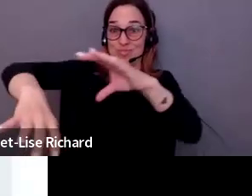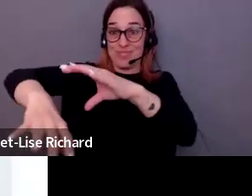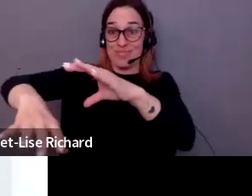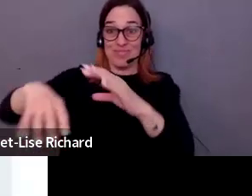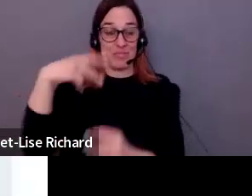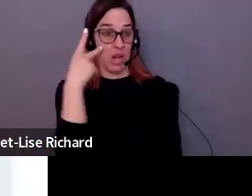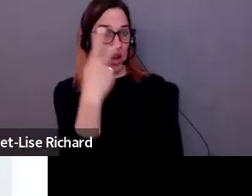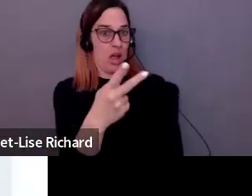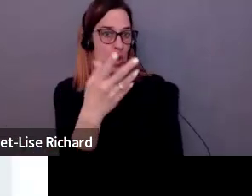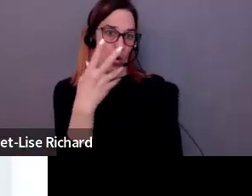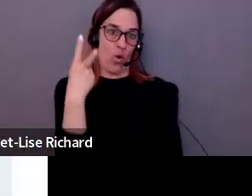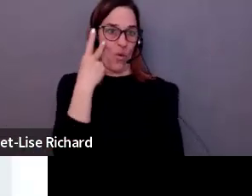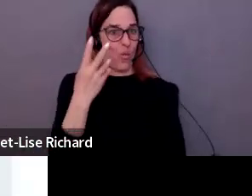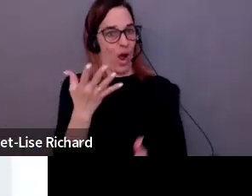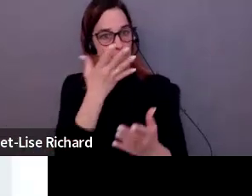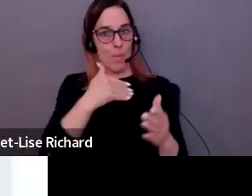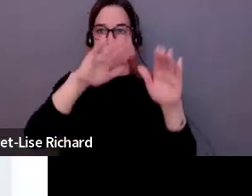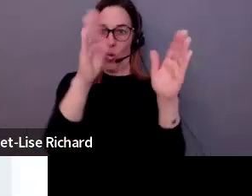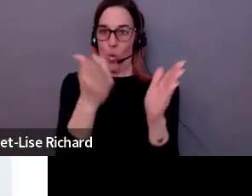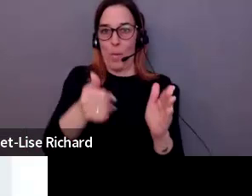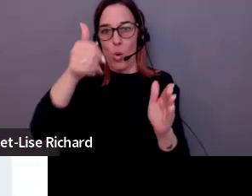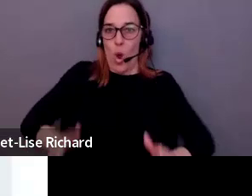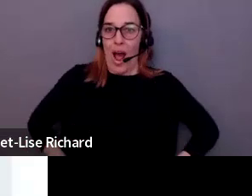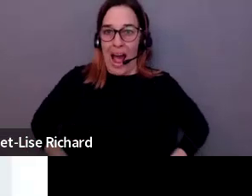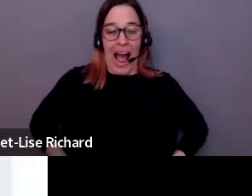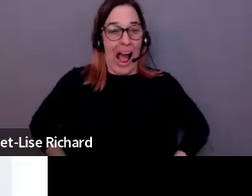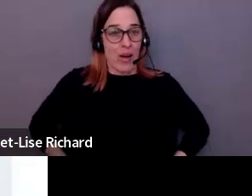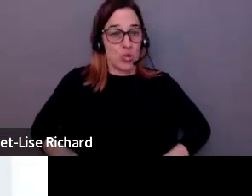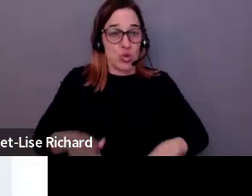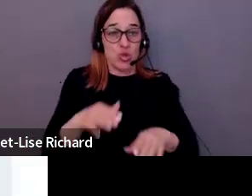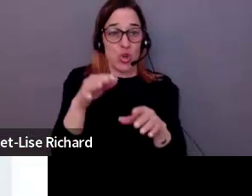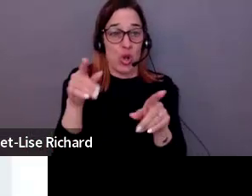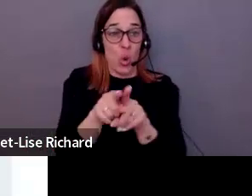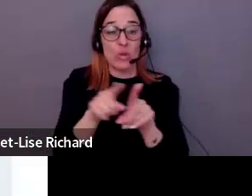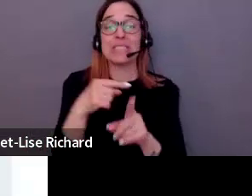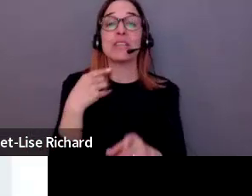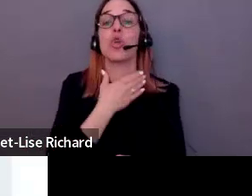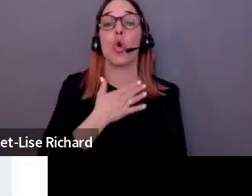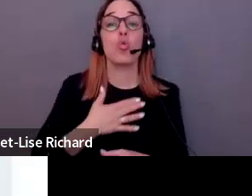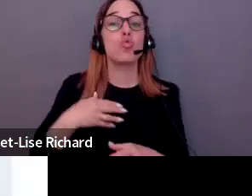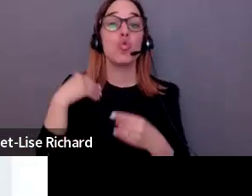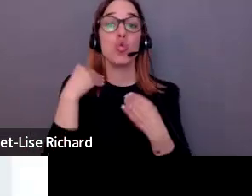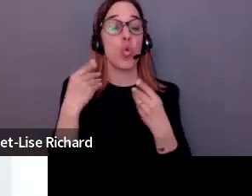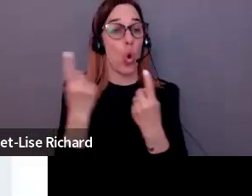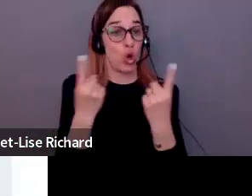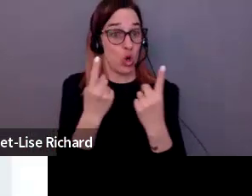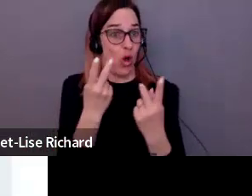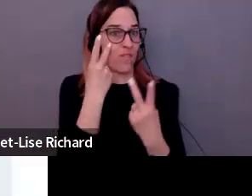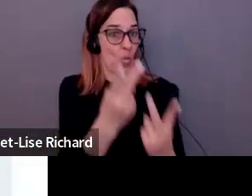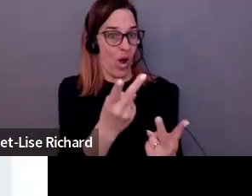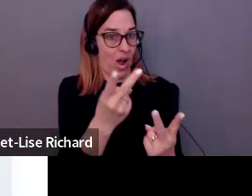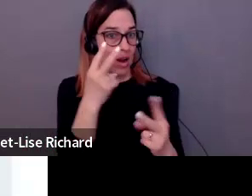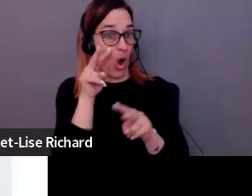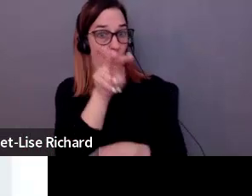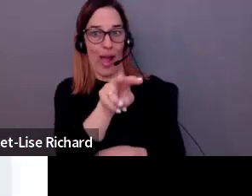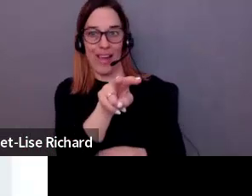a des hanches. Il y a plein de détails autour du cou. Ce qui fait que quand on la regarde,